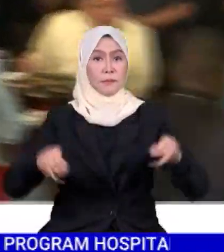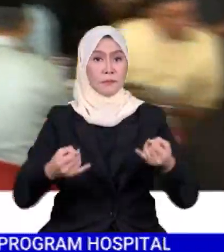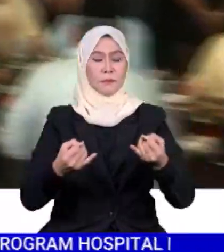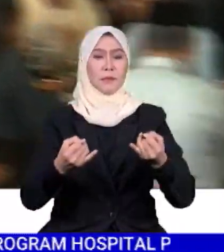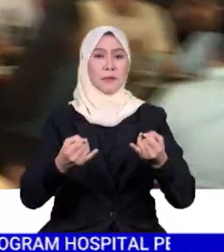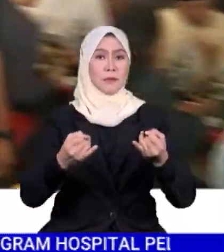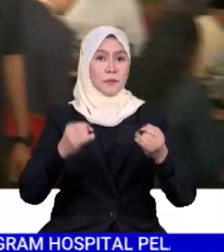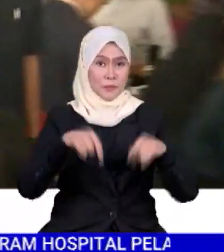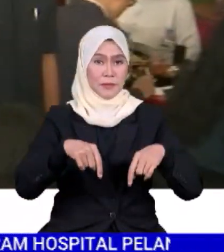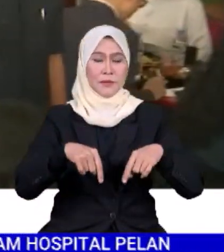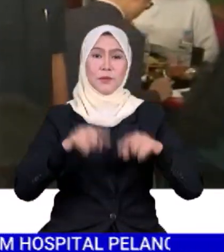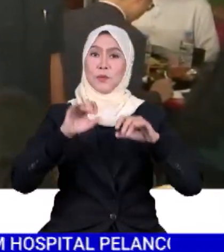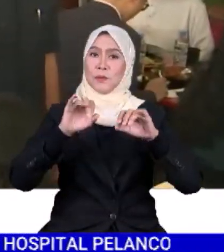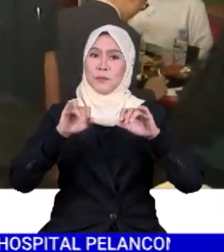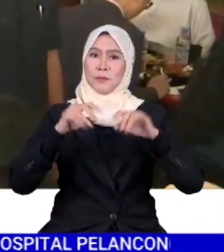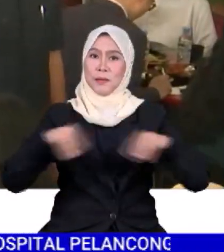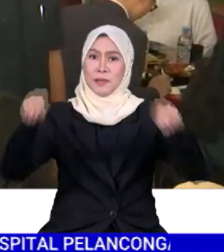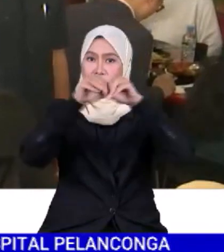Yuki empangi